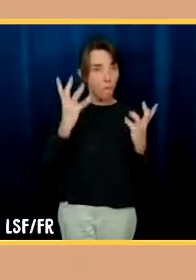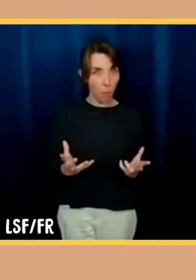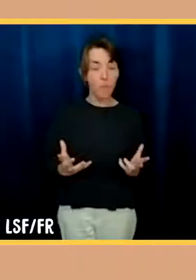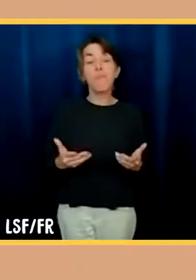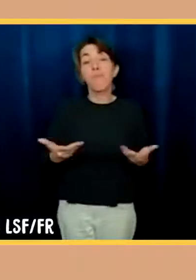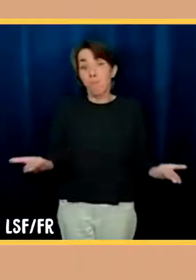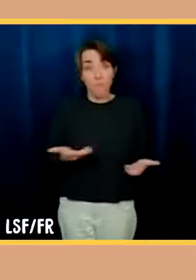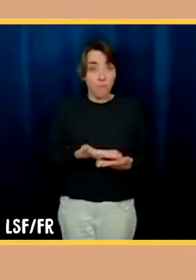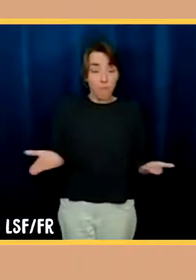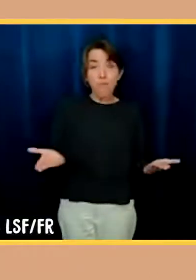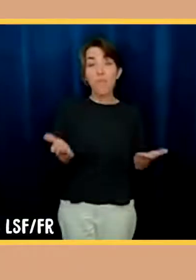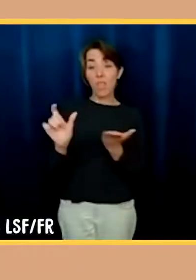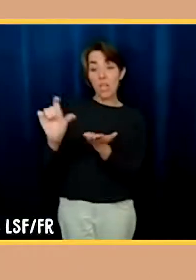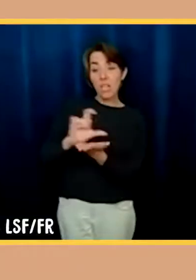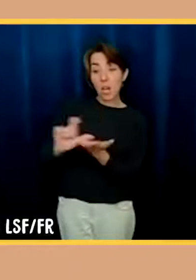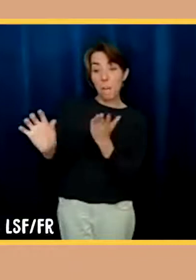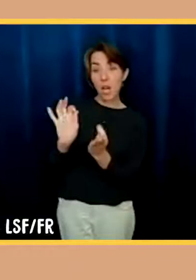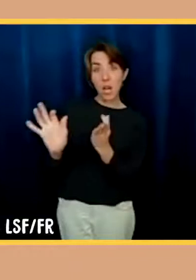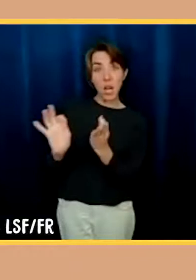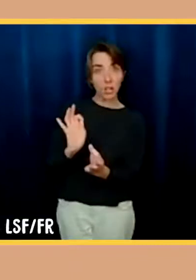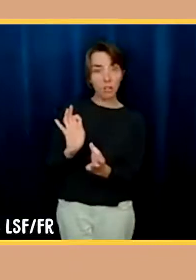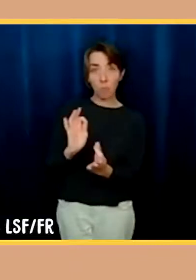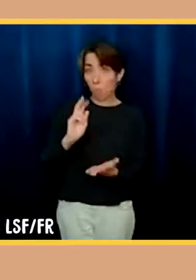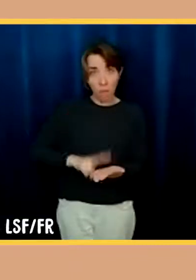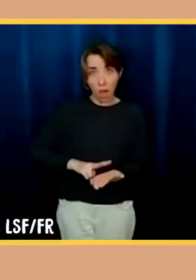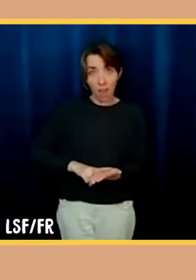fait, l'islam à la carte, c'est ce qui a été pratiqué depuis